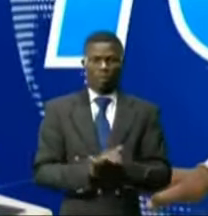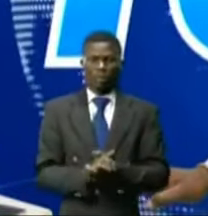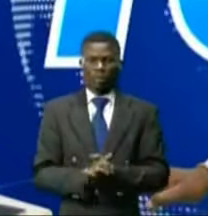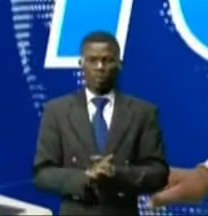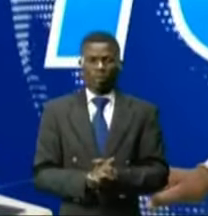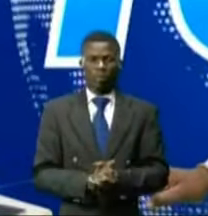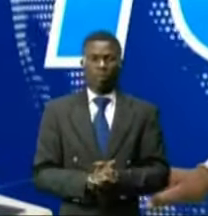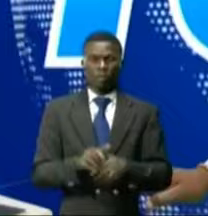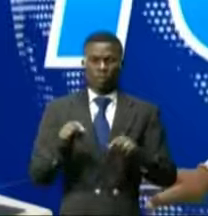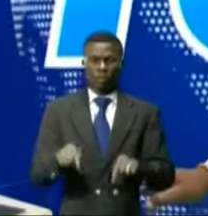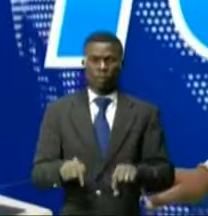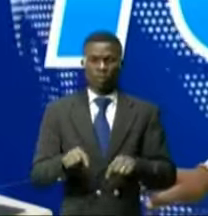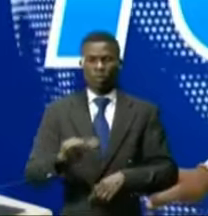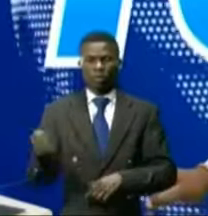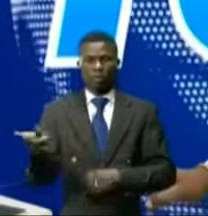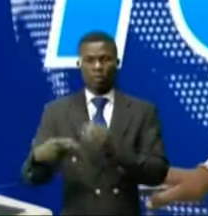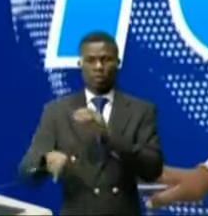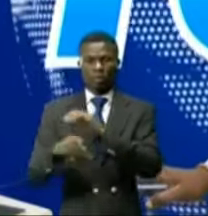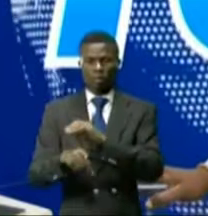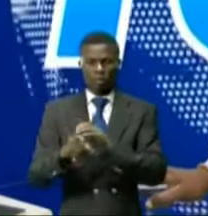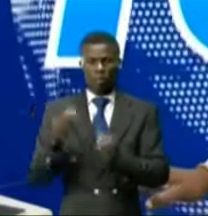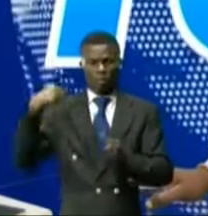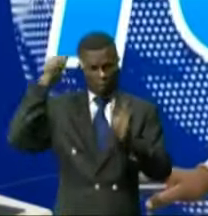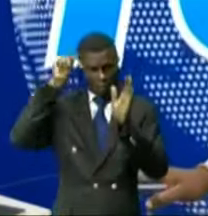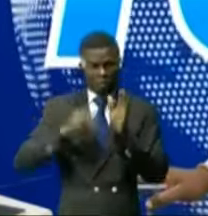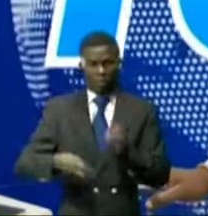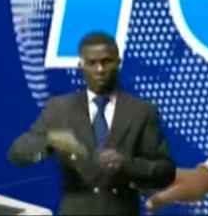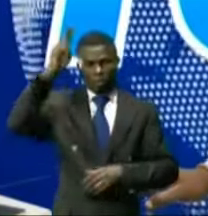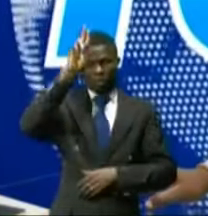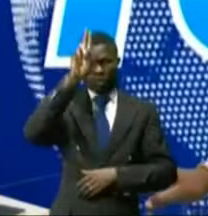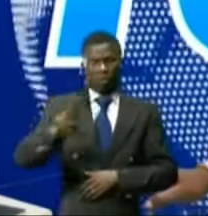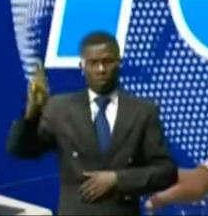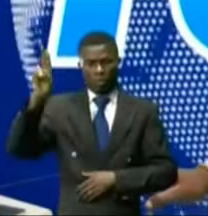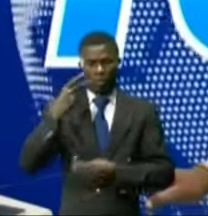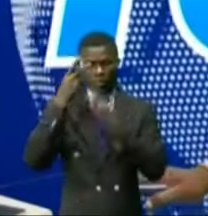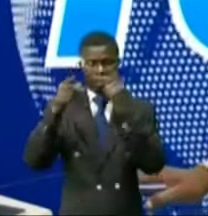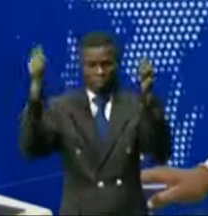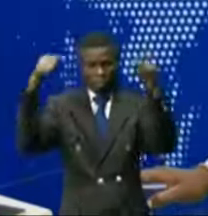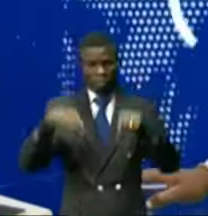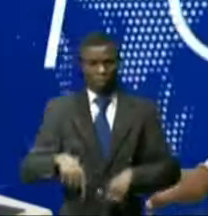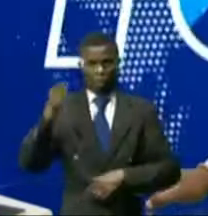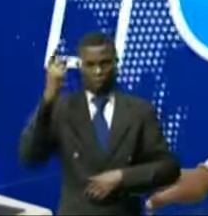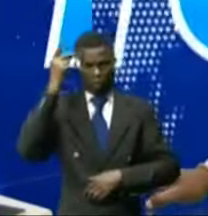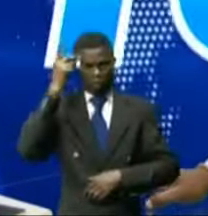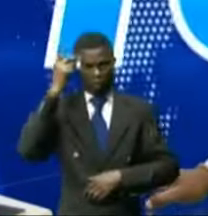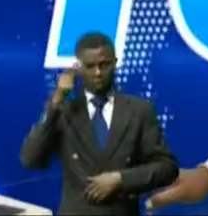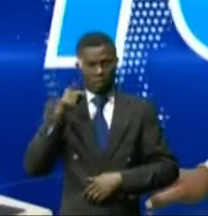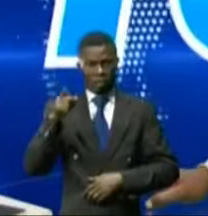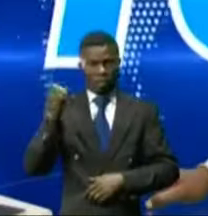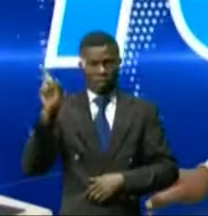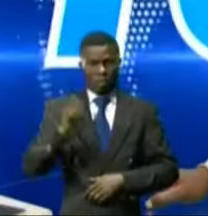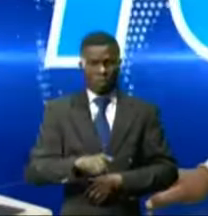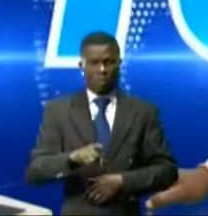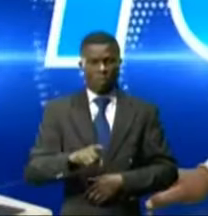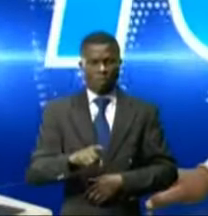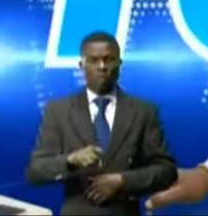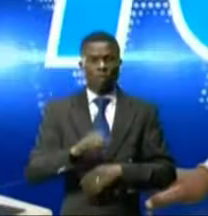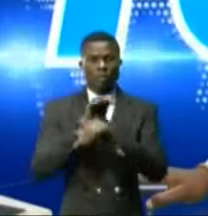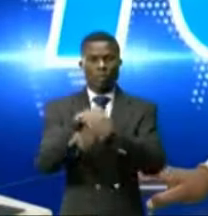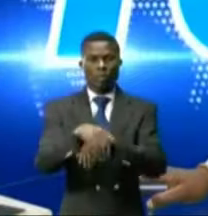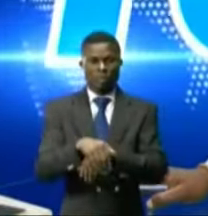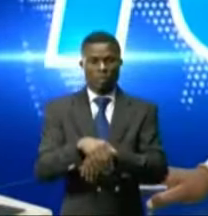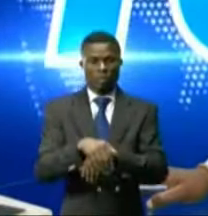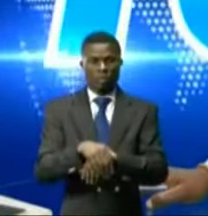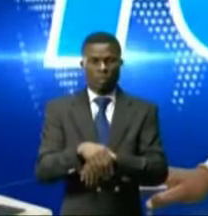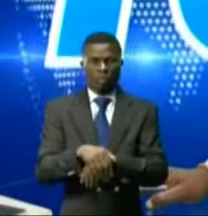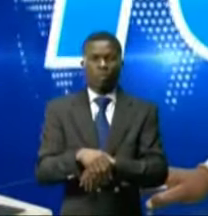D'une province à une autre, le gouverneur du Haut-Uele en mission officielle à Kinshasa, Christophe Basséenanga, vient prendre part, si l'on